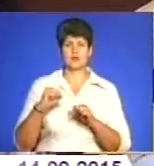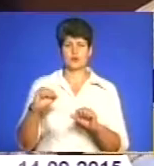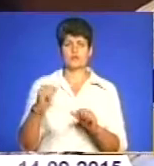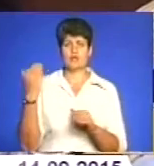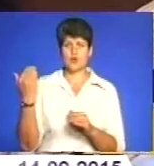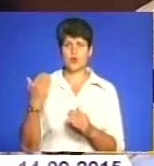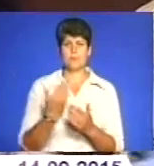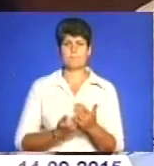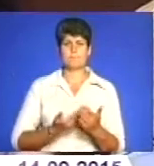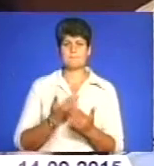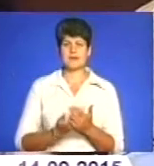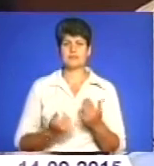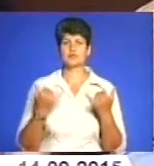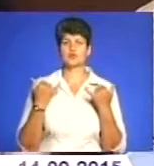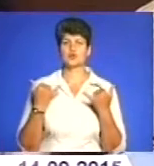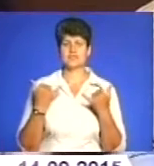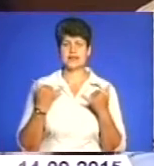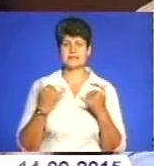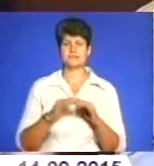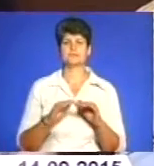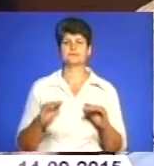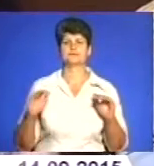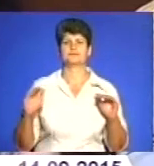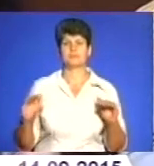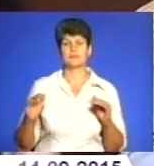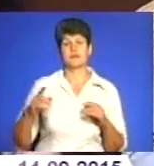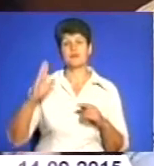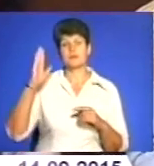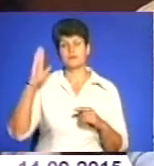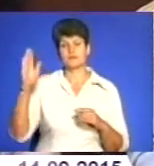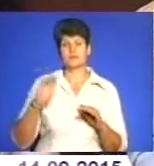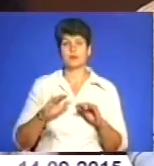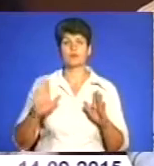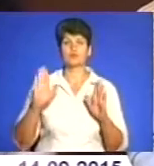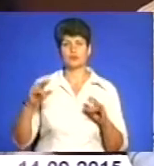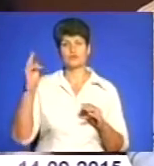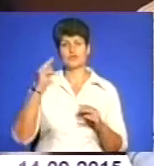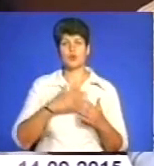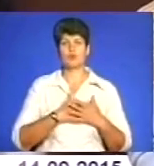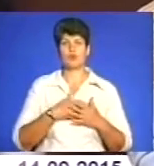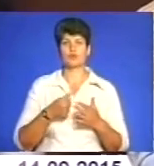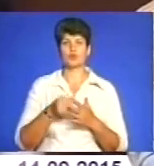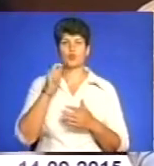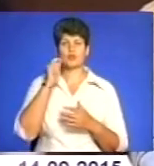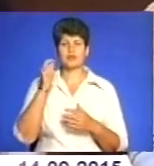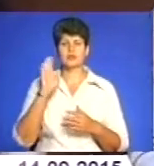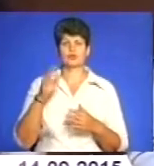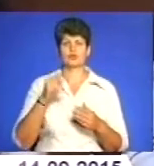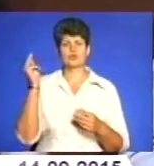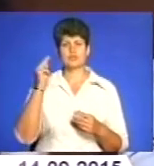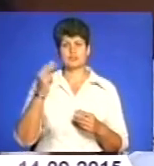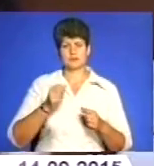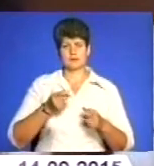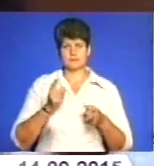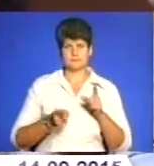прикладі сучасне покоління учнів, прийдешнє покоління будуть вчитися любові до України, будуть вчитися справжньому героїзму.